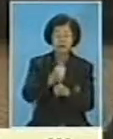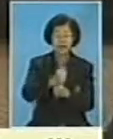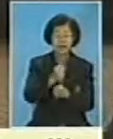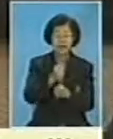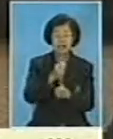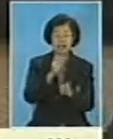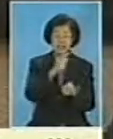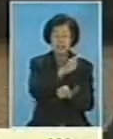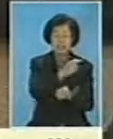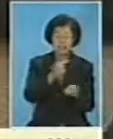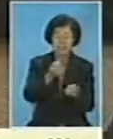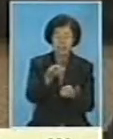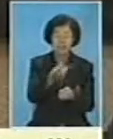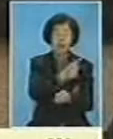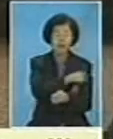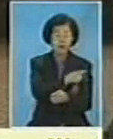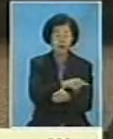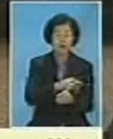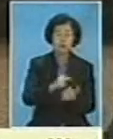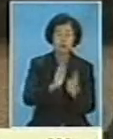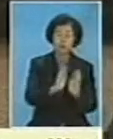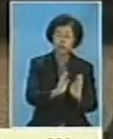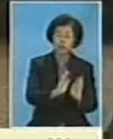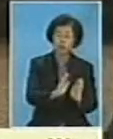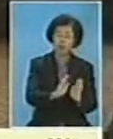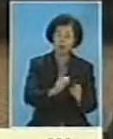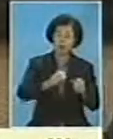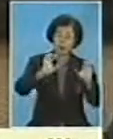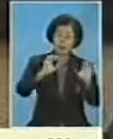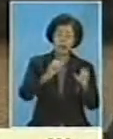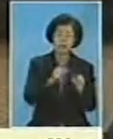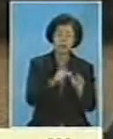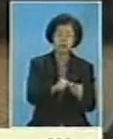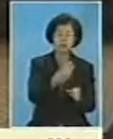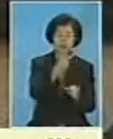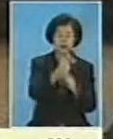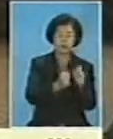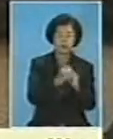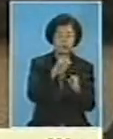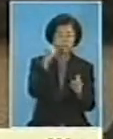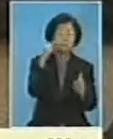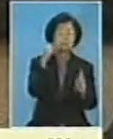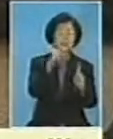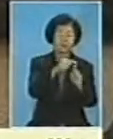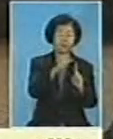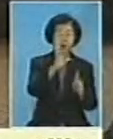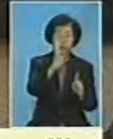บาลที่มีอายุการเก็บรักษาตั้งแต่2ปีจนถึง6ปี